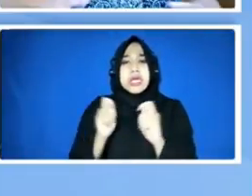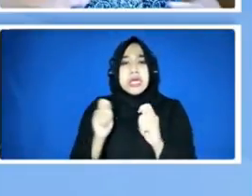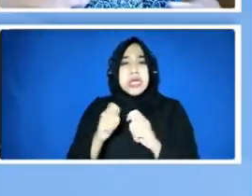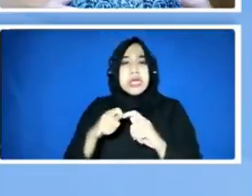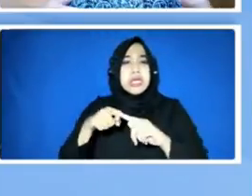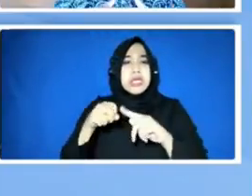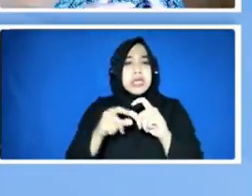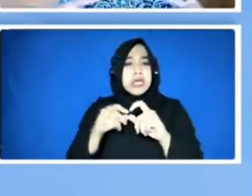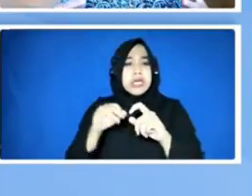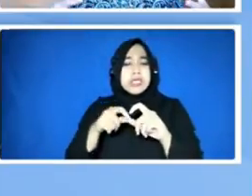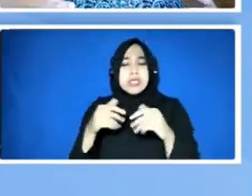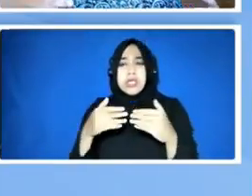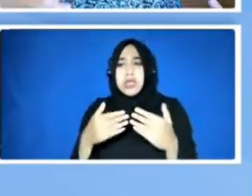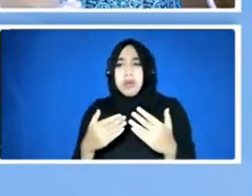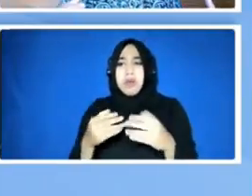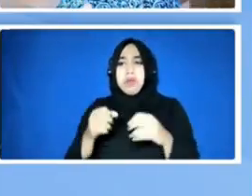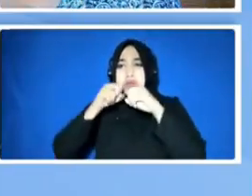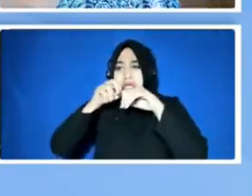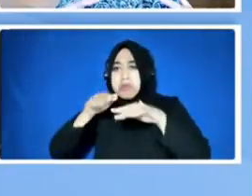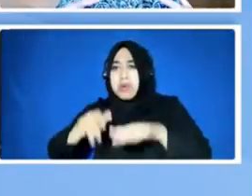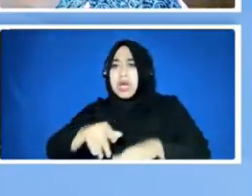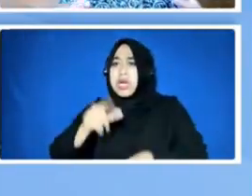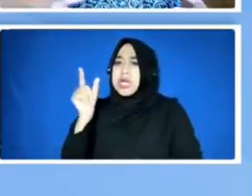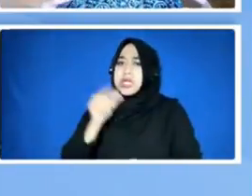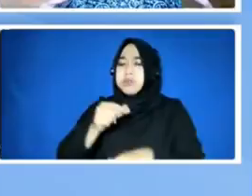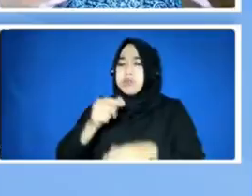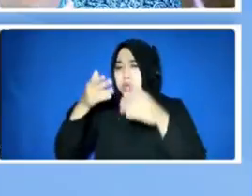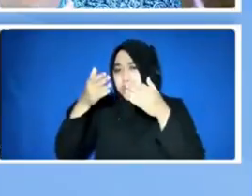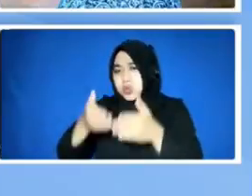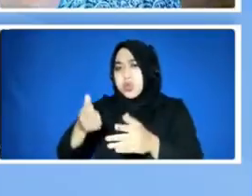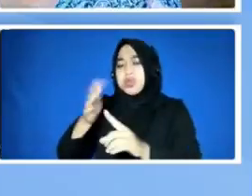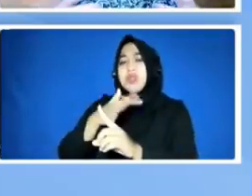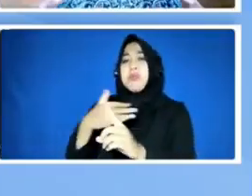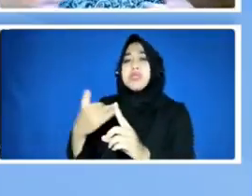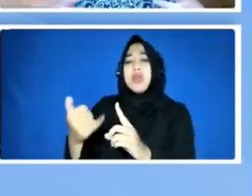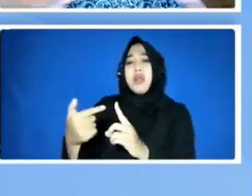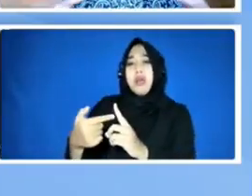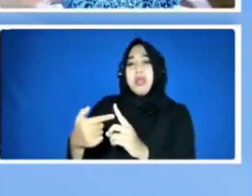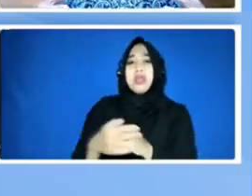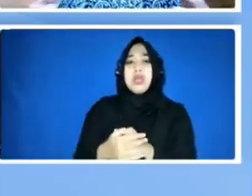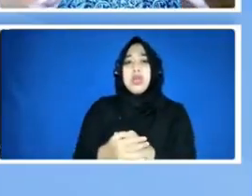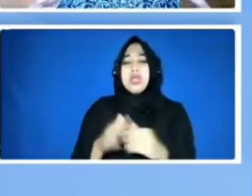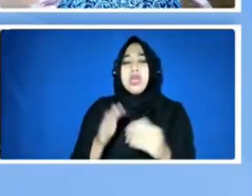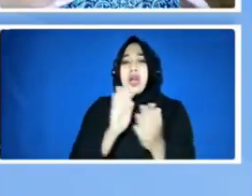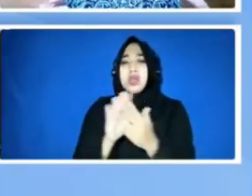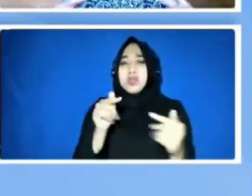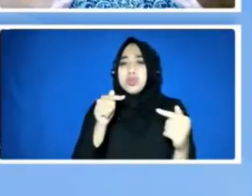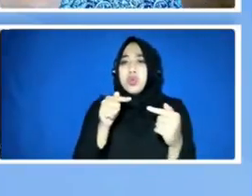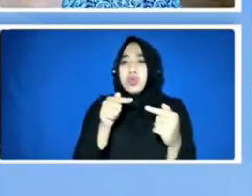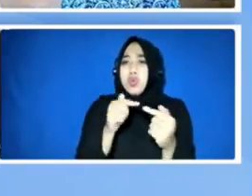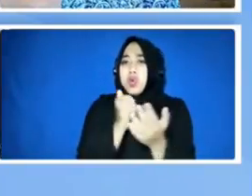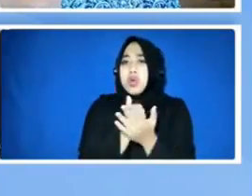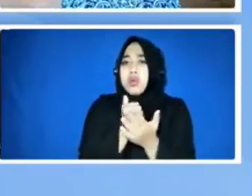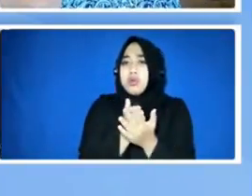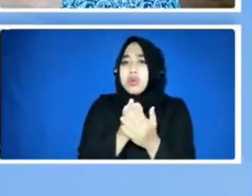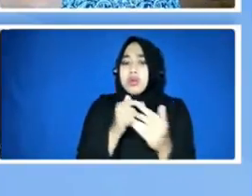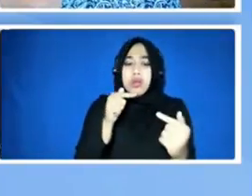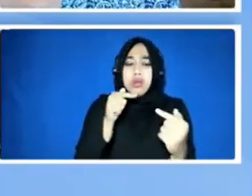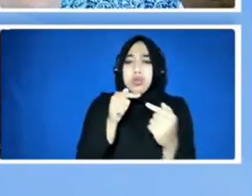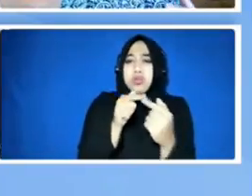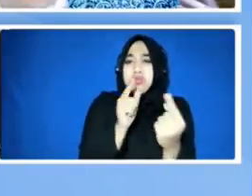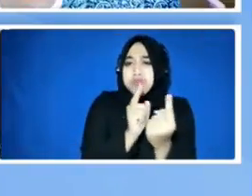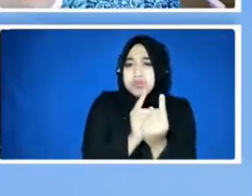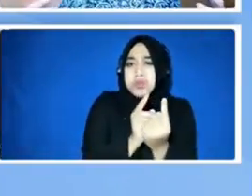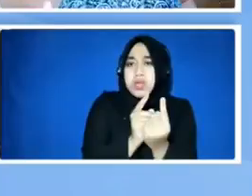melakukan propagasi atau penyebaran dengan sangat cepat, khususnya di masyarakat yang terkoneksi dengan sangat erat satu sama lain. Dalam